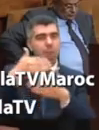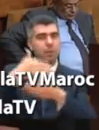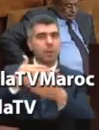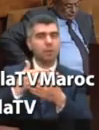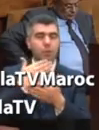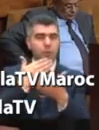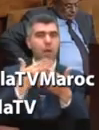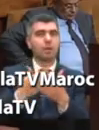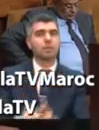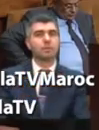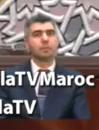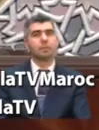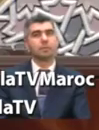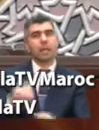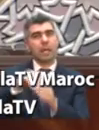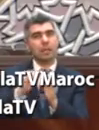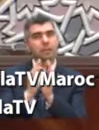شكرا. فريق العدالة والتنمية.